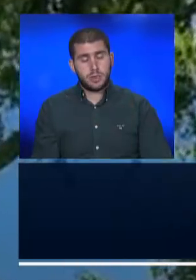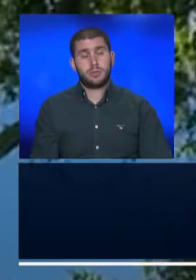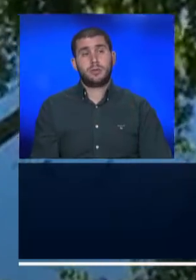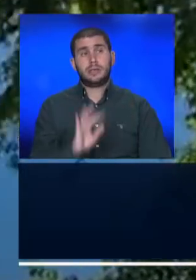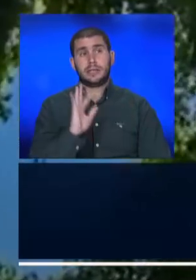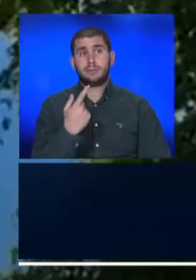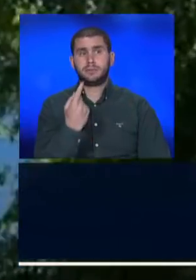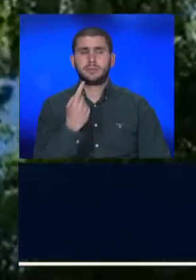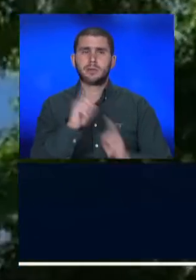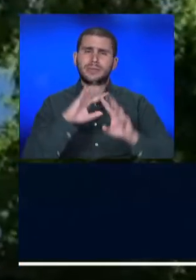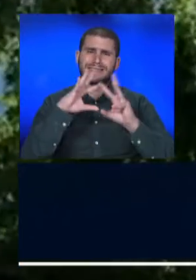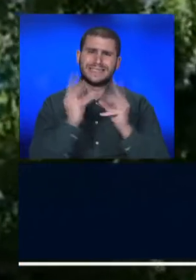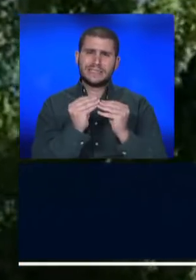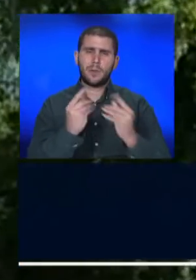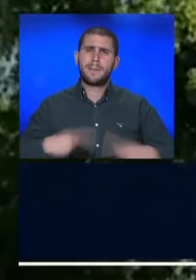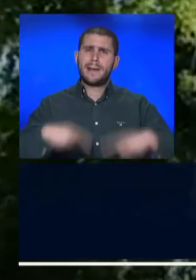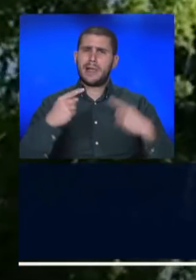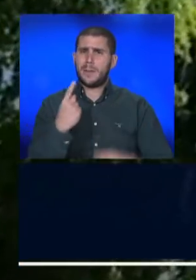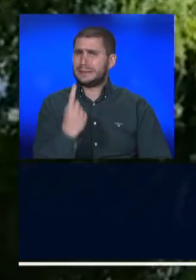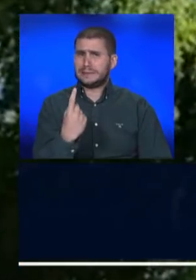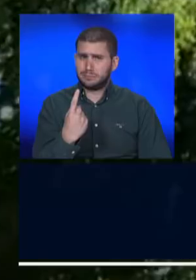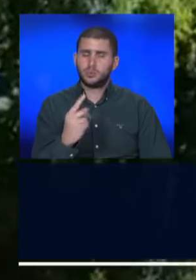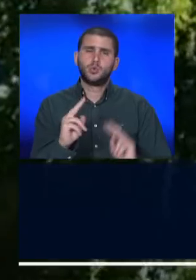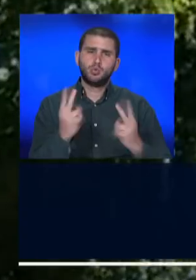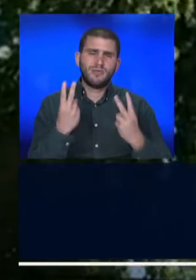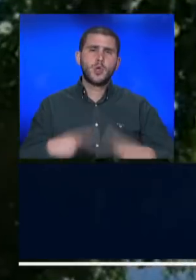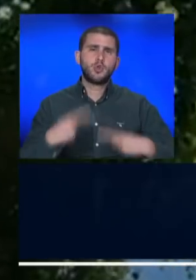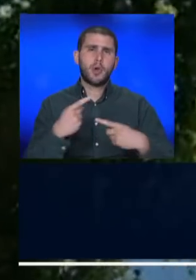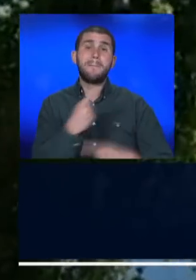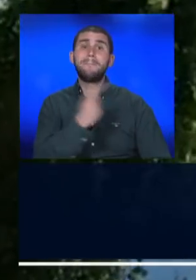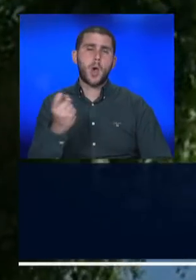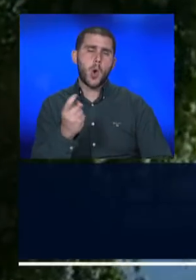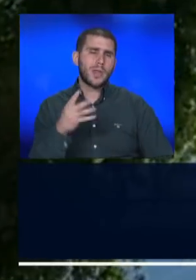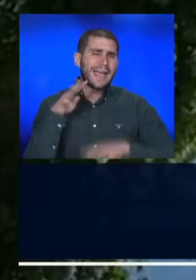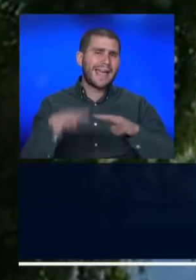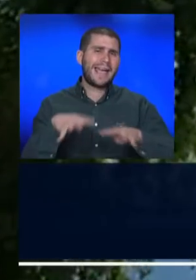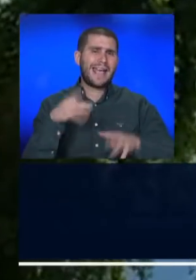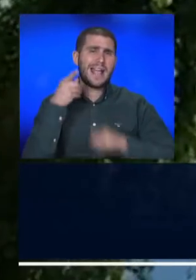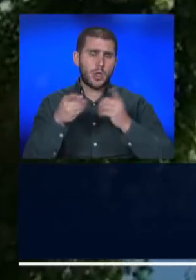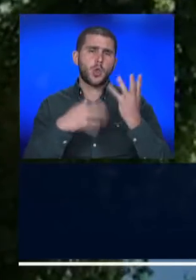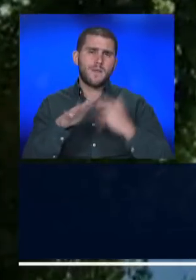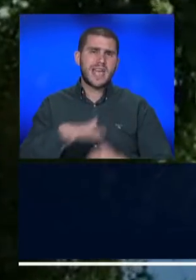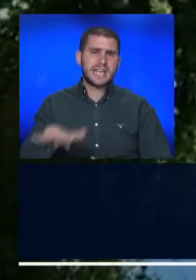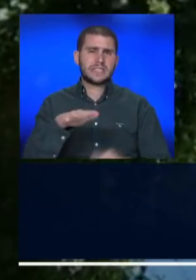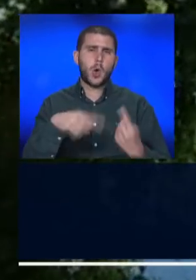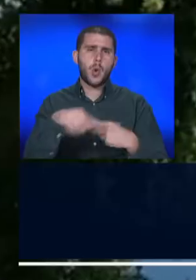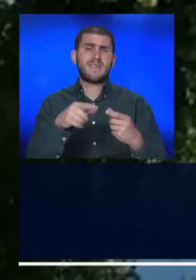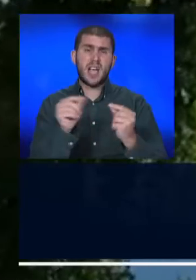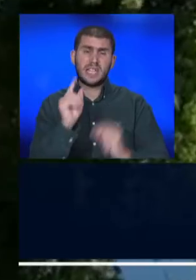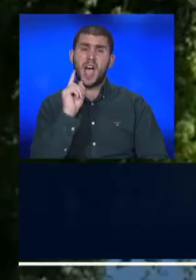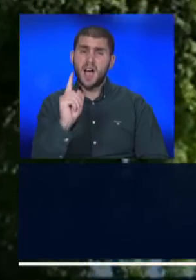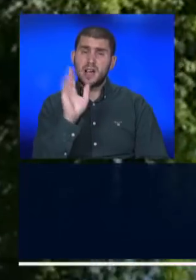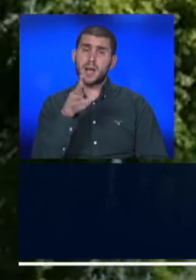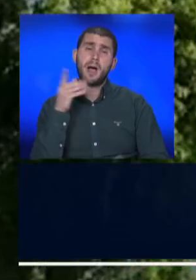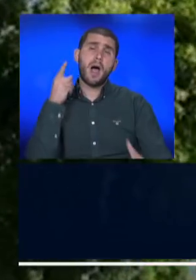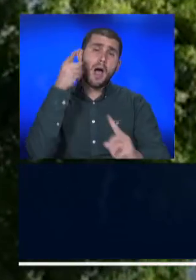ביניים ליום הזה, עוד יום שבו נורו מאות רקטות רובן לאזור עוטף עזה, אבל הם הגיעו גם עד באר שבע, ומבאר